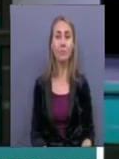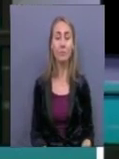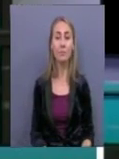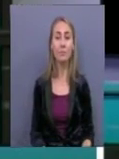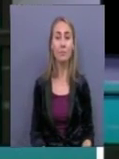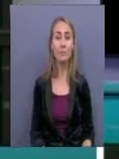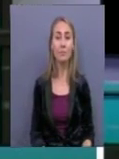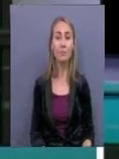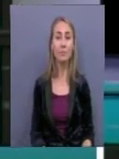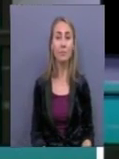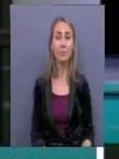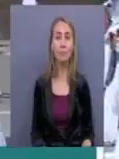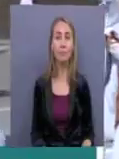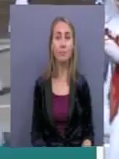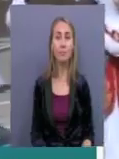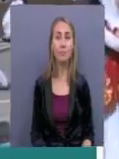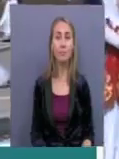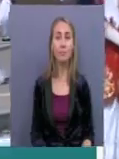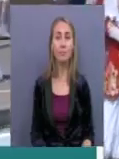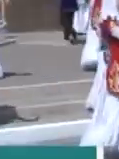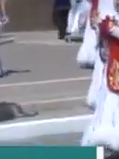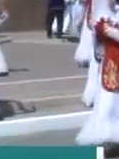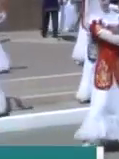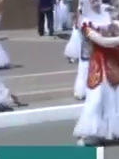өнерпаздардың мерекелік бағдарламасына куә болды.